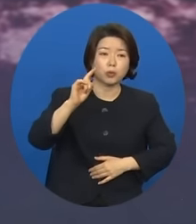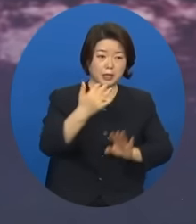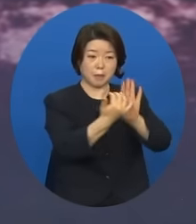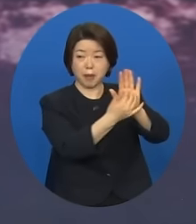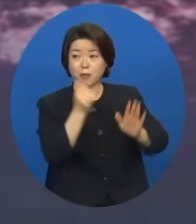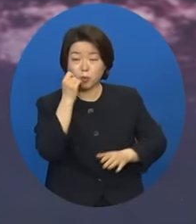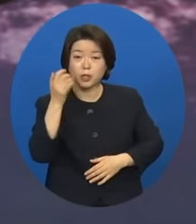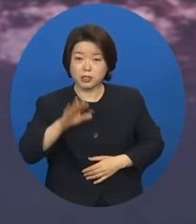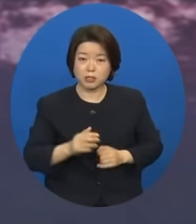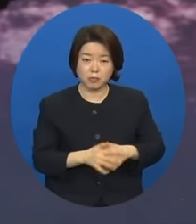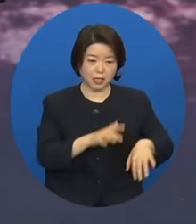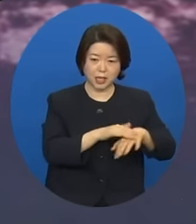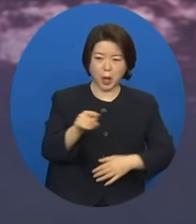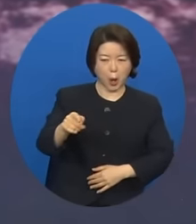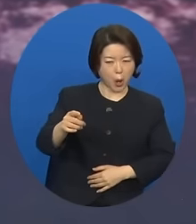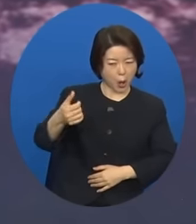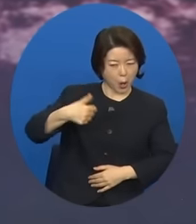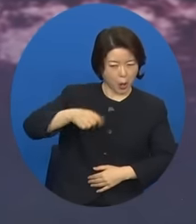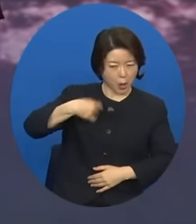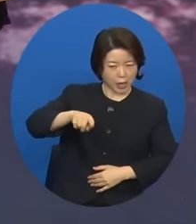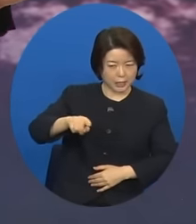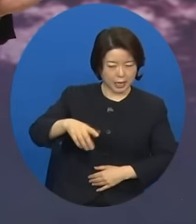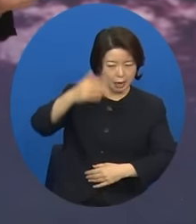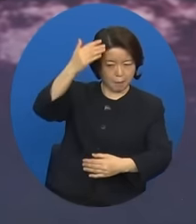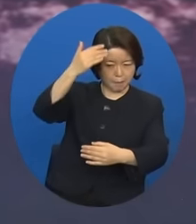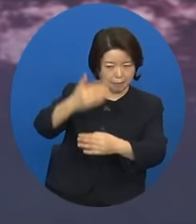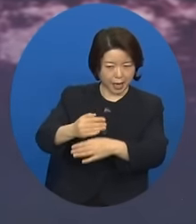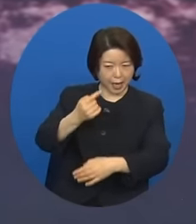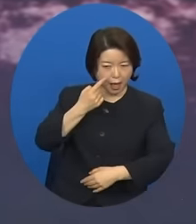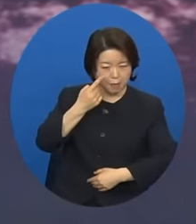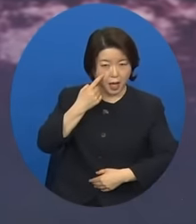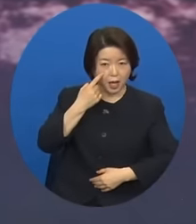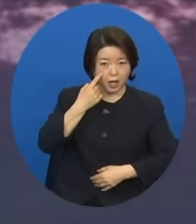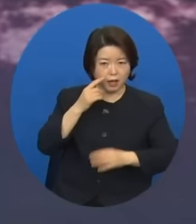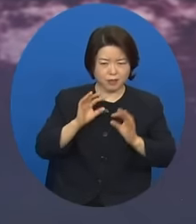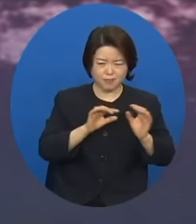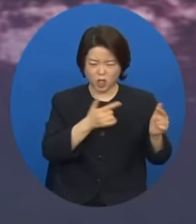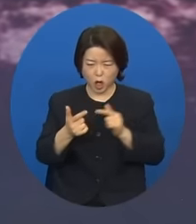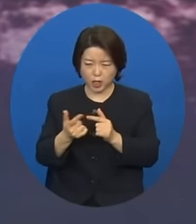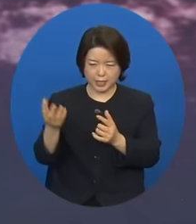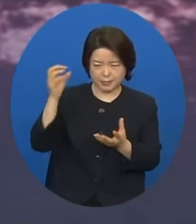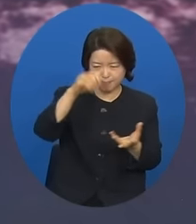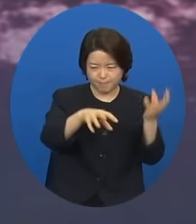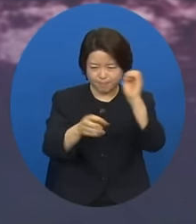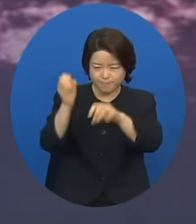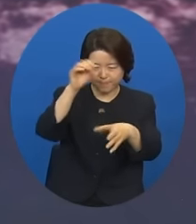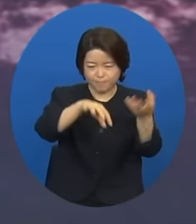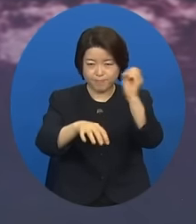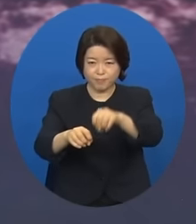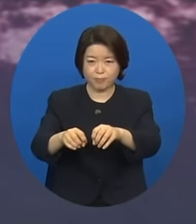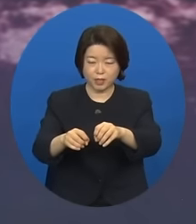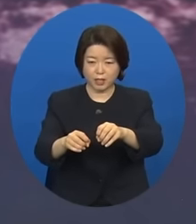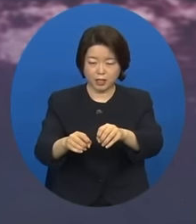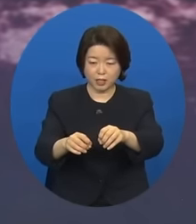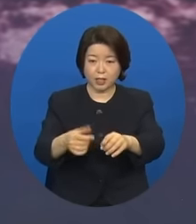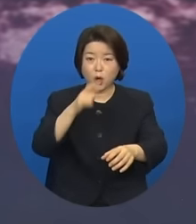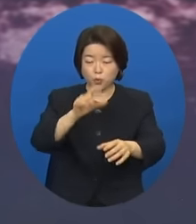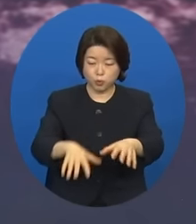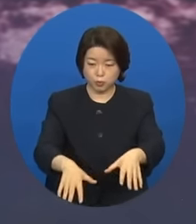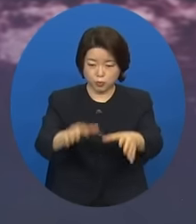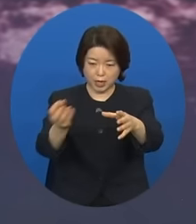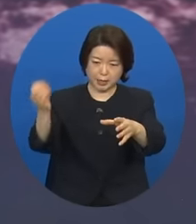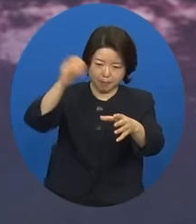수가 없었지만 자녀 세대만큼 한번 막아 보자 해가지고 온갖 쓰레기와 잡동사니를 우물에 다쳐 넣는 거예요